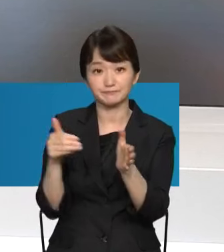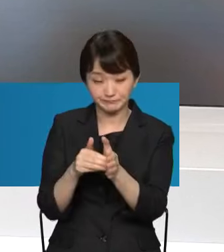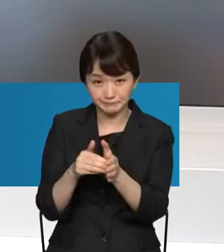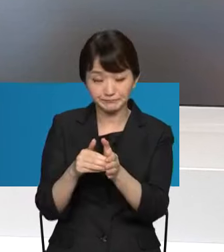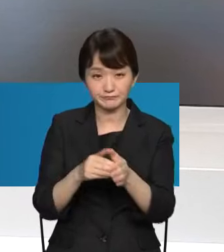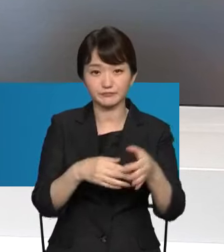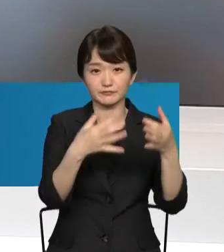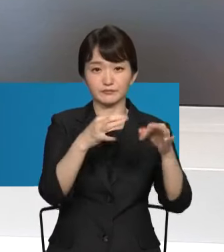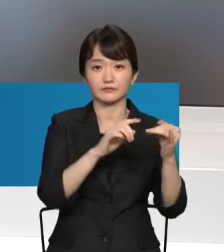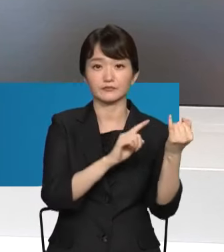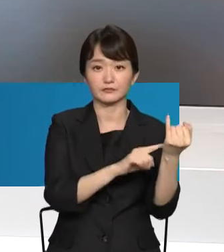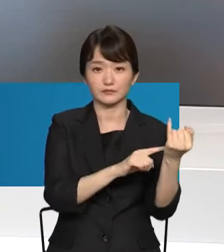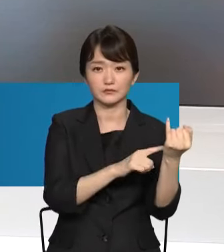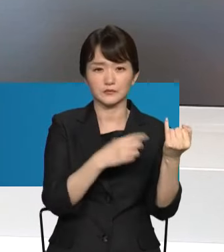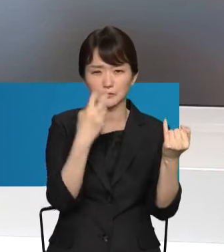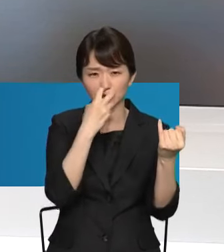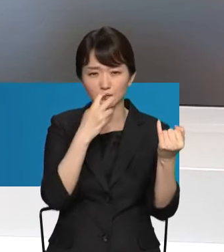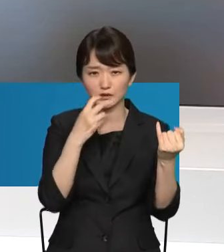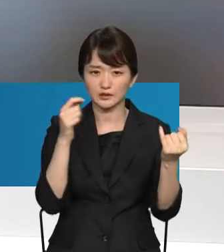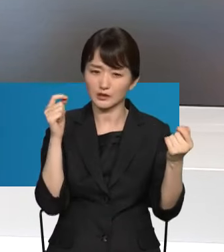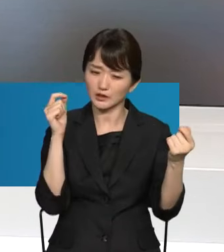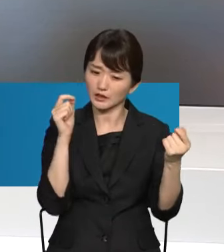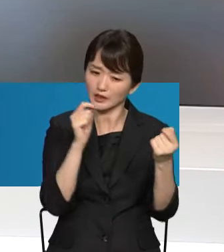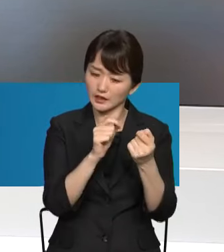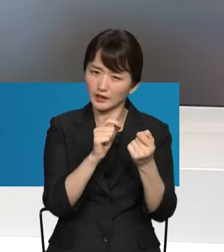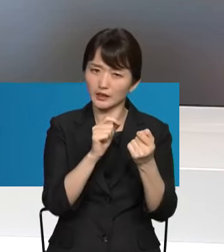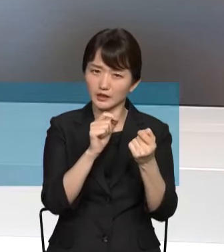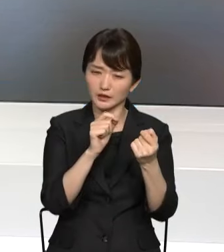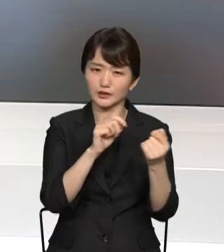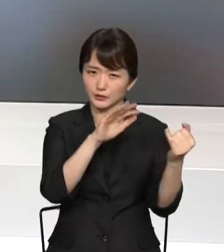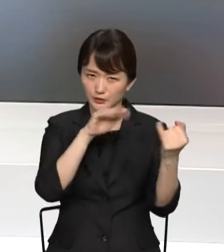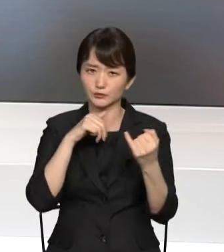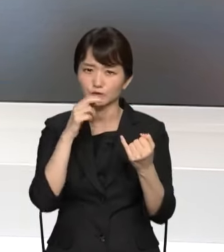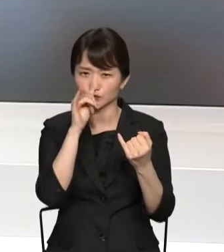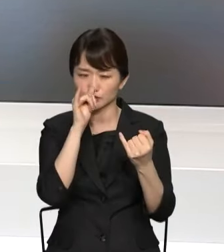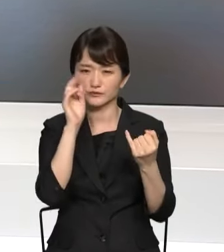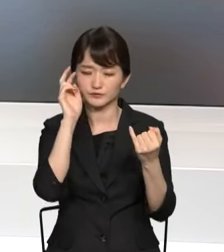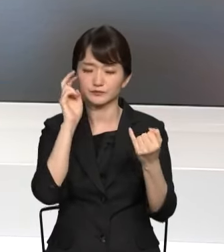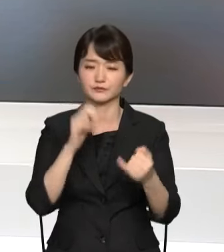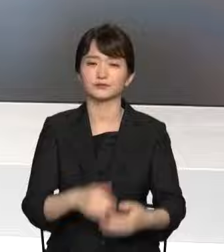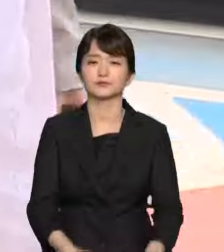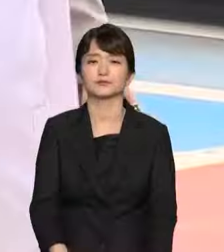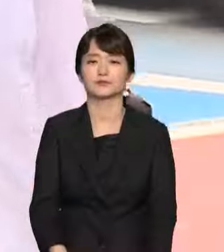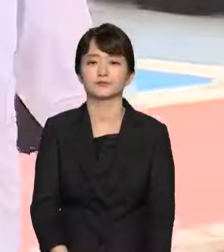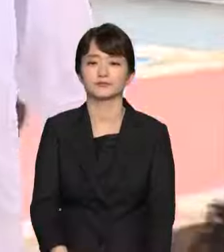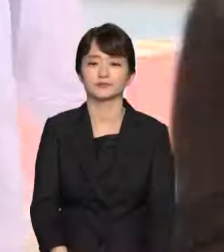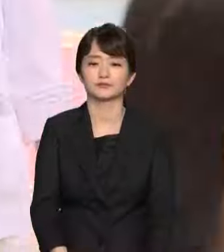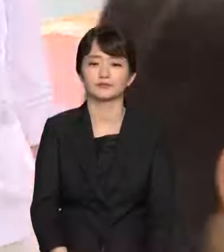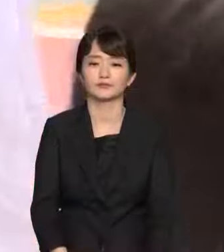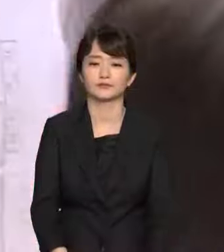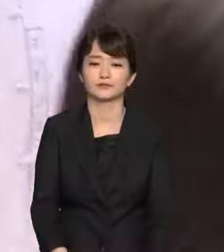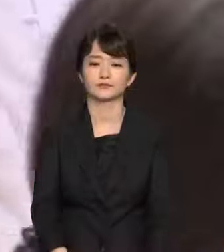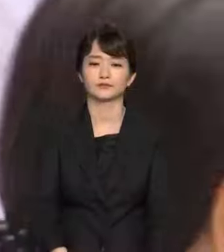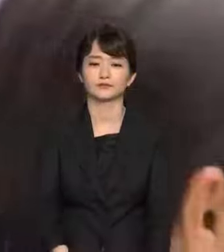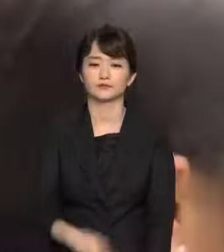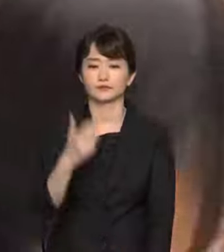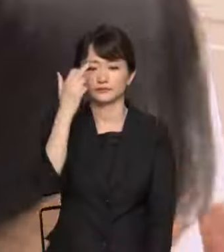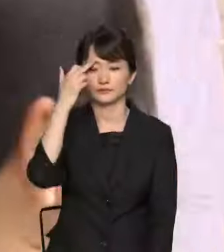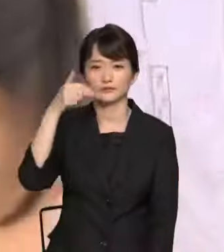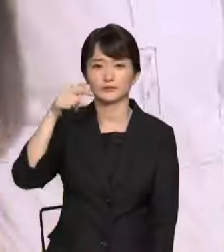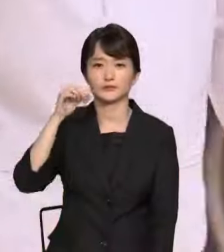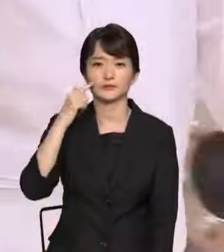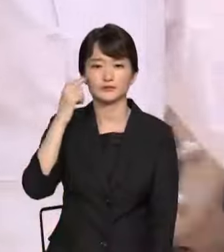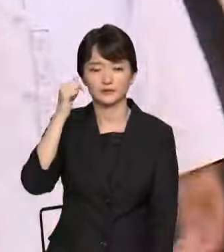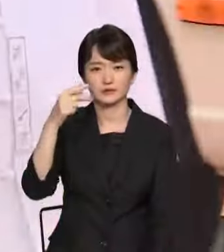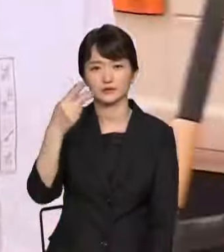마무리되면서 여사에 대한 조사가 임박했다는 관이 나옵니다 연지환 기자입니다 최재영 목사는